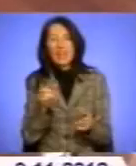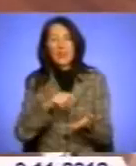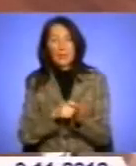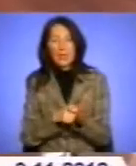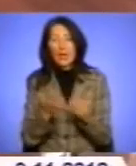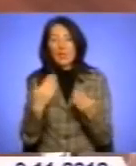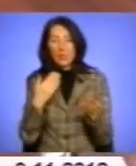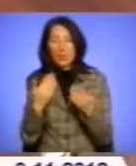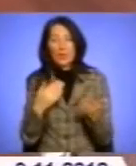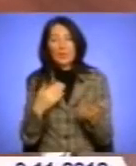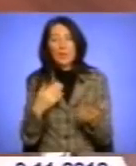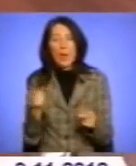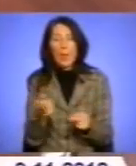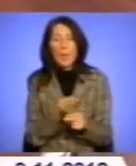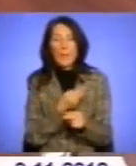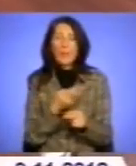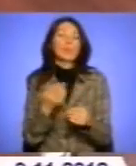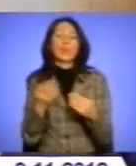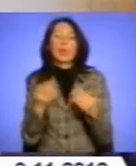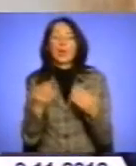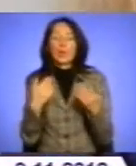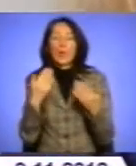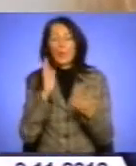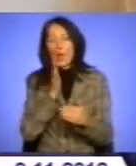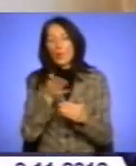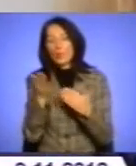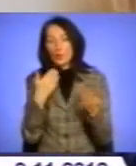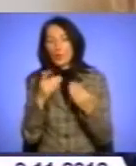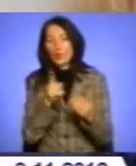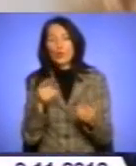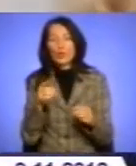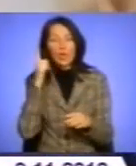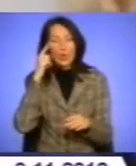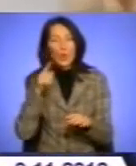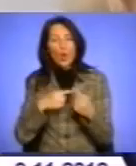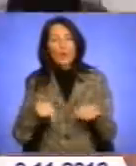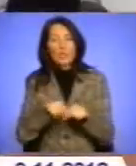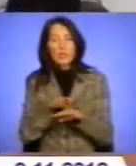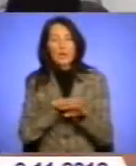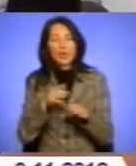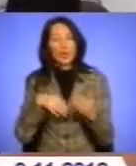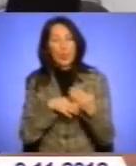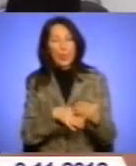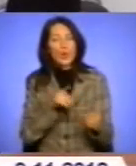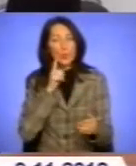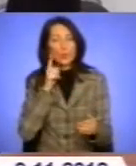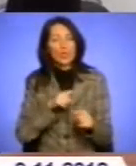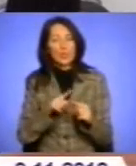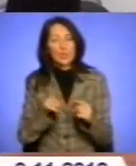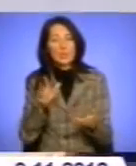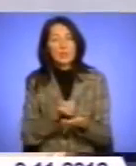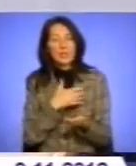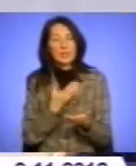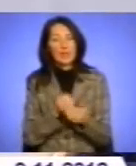а спілкуватимуться безпосередньо між собою, що, на думку організаторів ярмарку, допоможе молоді швидше знайти своє робоче